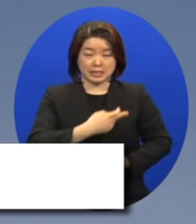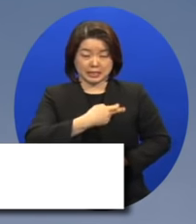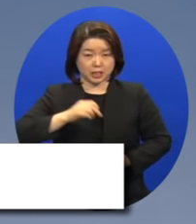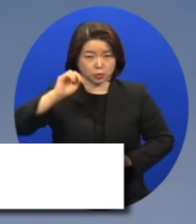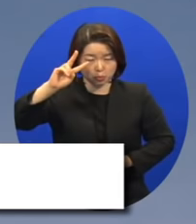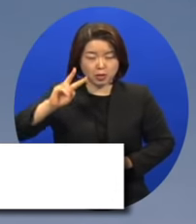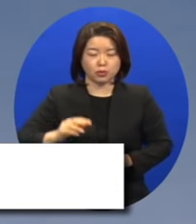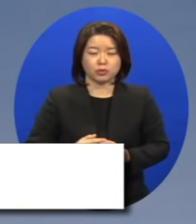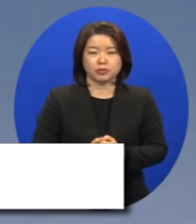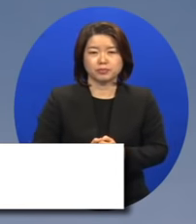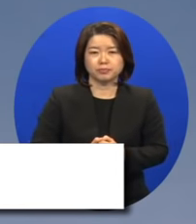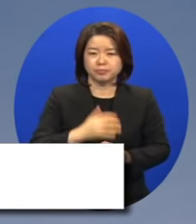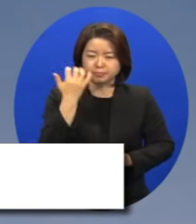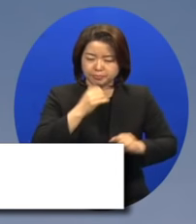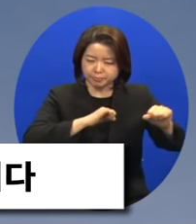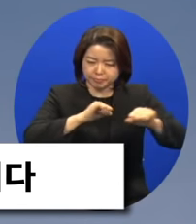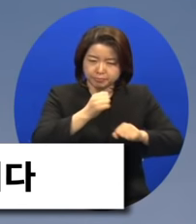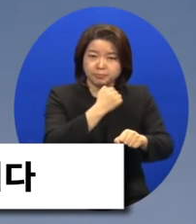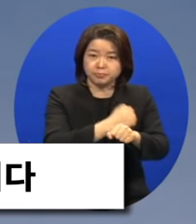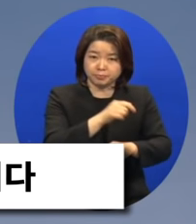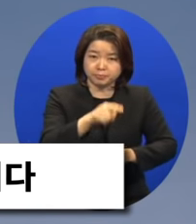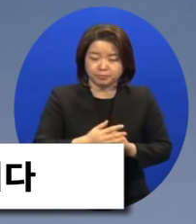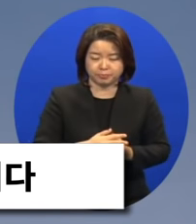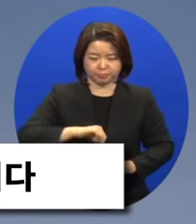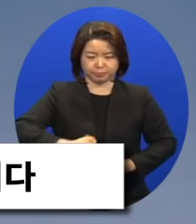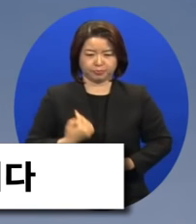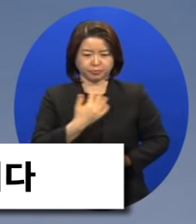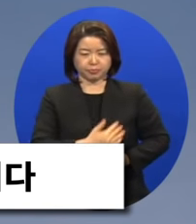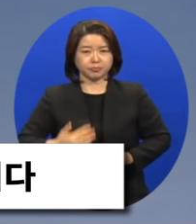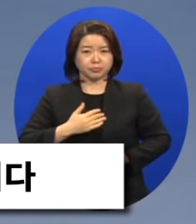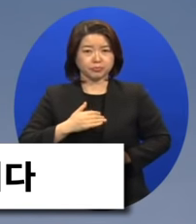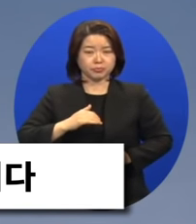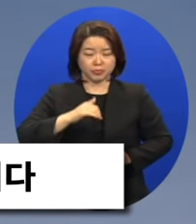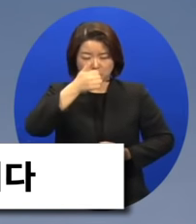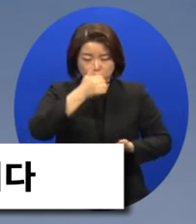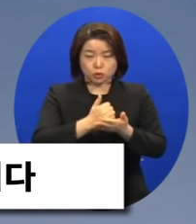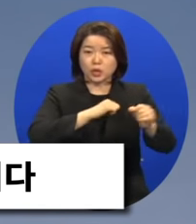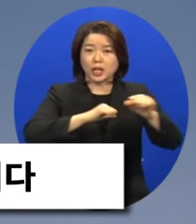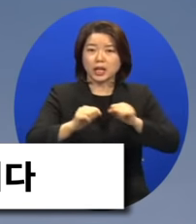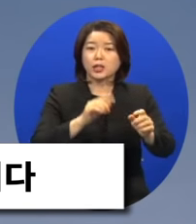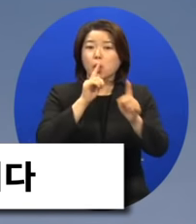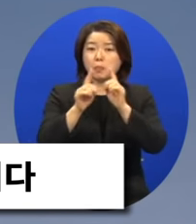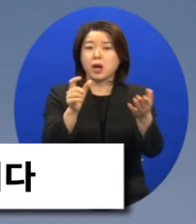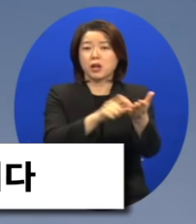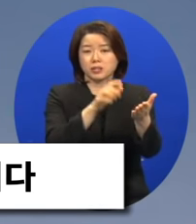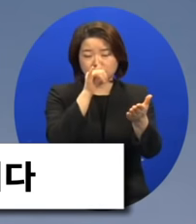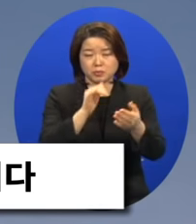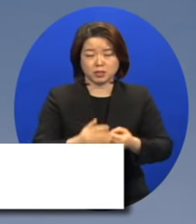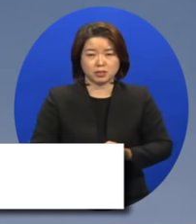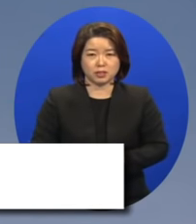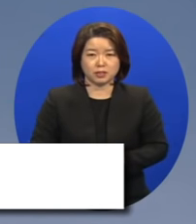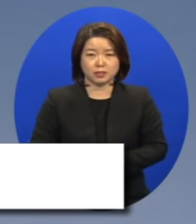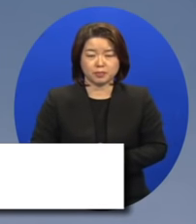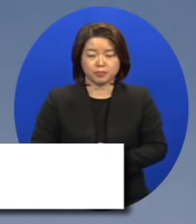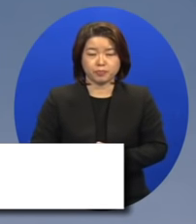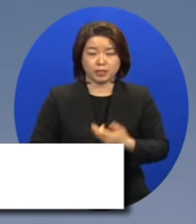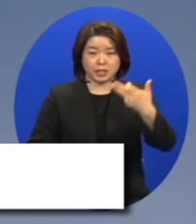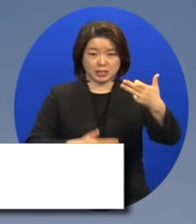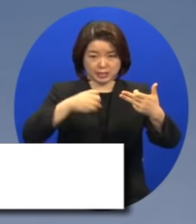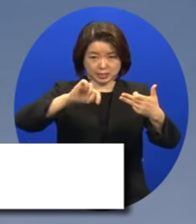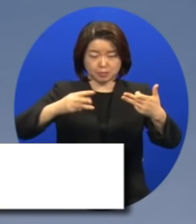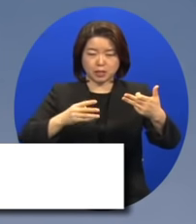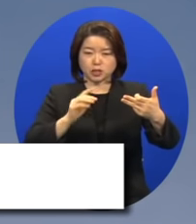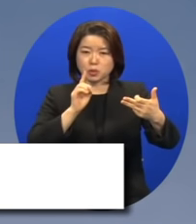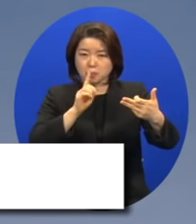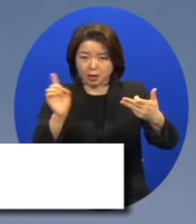사도바울은 음행을저지르는자는 자기몸에죄를짓는것이라고말했습니다.18절에서그는 음행